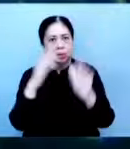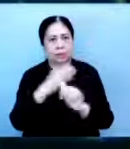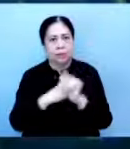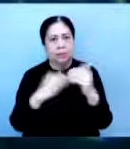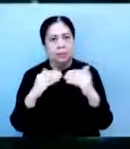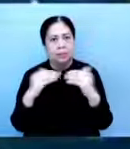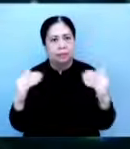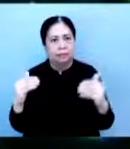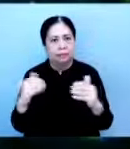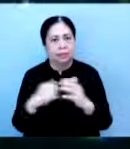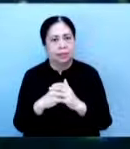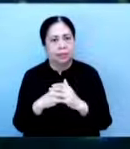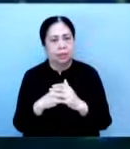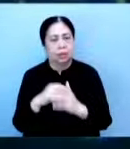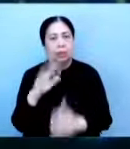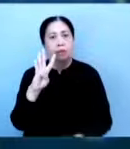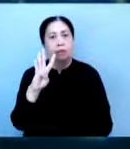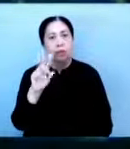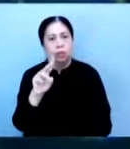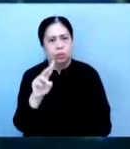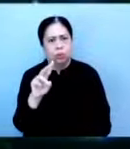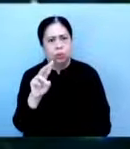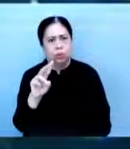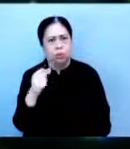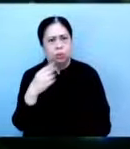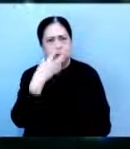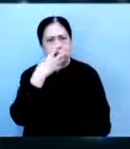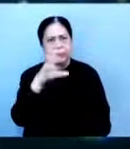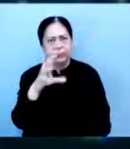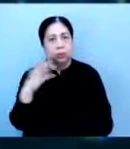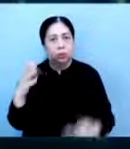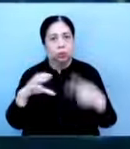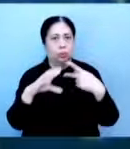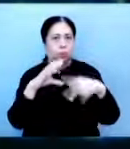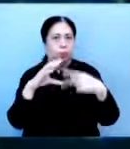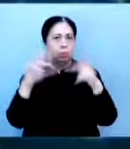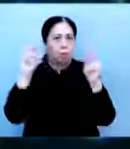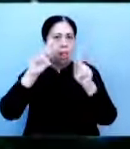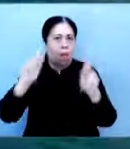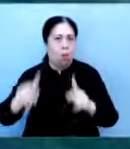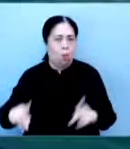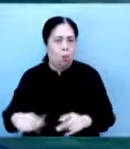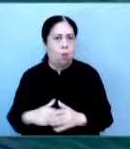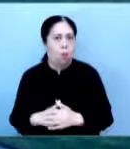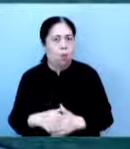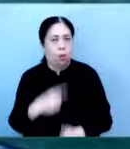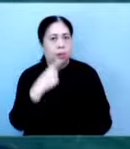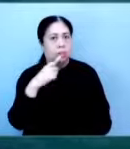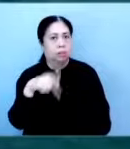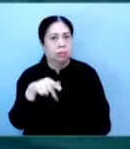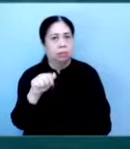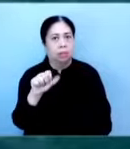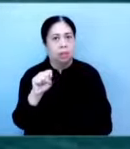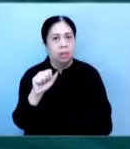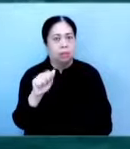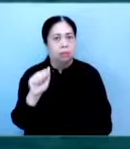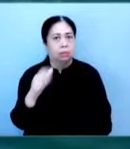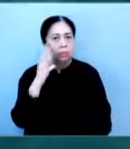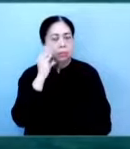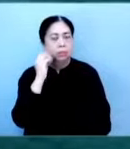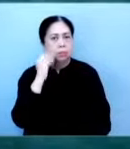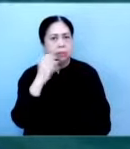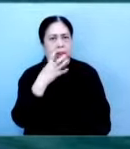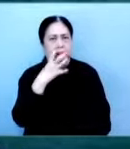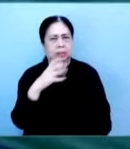zero o 42 de Cel ang heat index sa Puerto Prinsesa Palawan ayon sa pag-asa posibleng makaranas ng heat cramps o